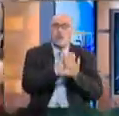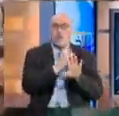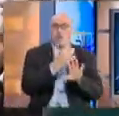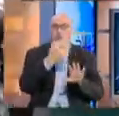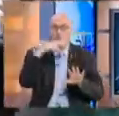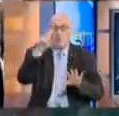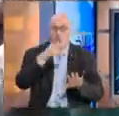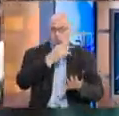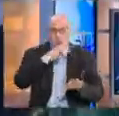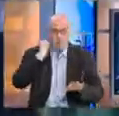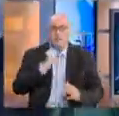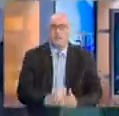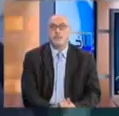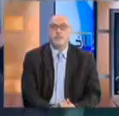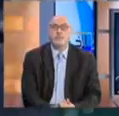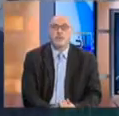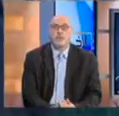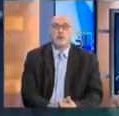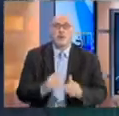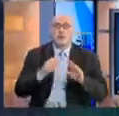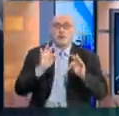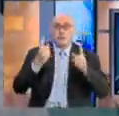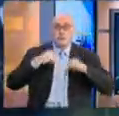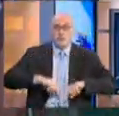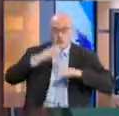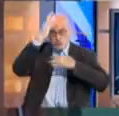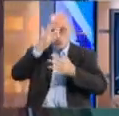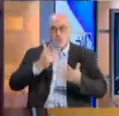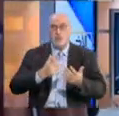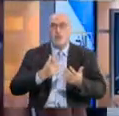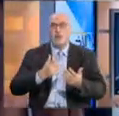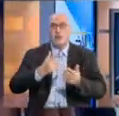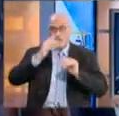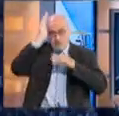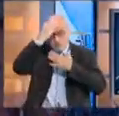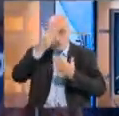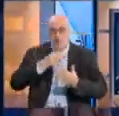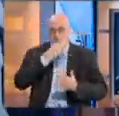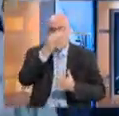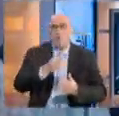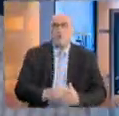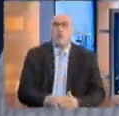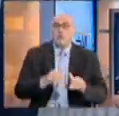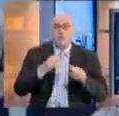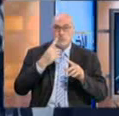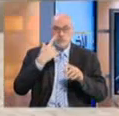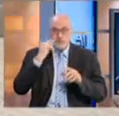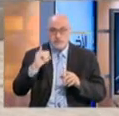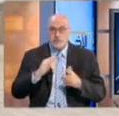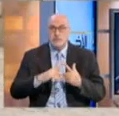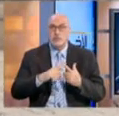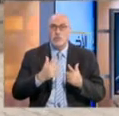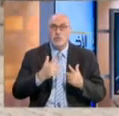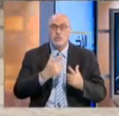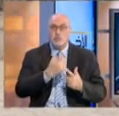الأراضي المحتلة. وفي السياق، أعلنت وزارة الخارجية والمغتربين الفلسطينيين أنه بالرغم من تراجع تصعيد